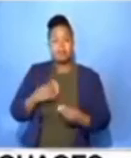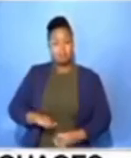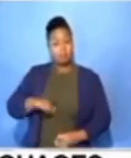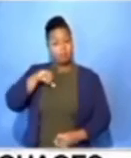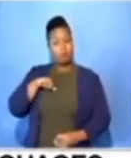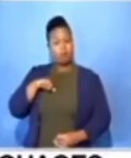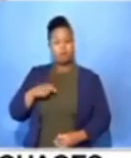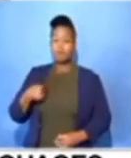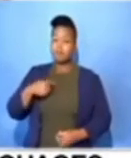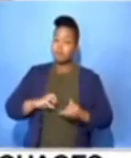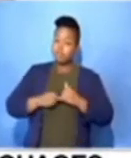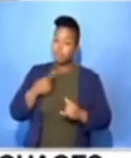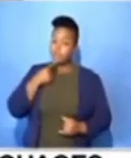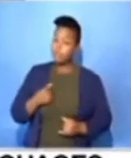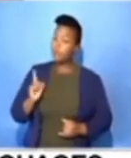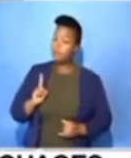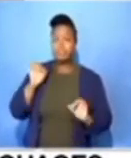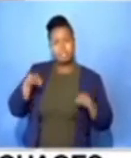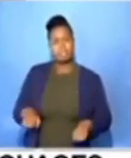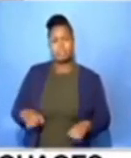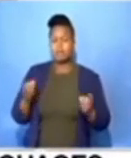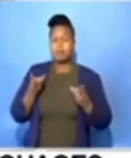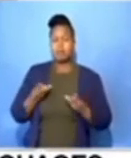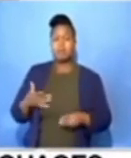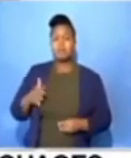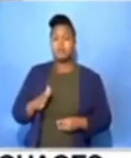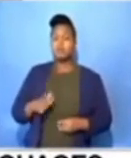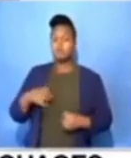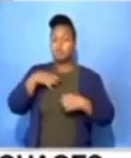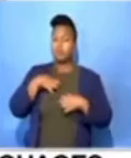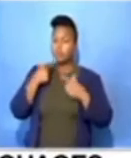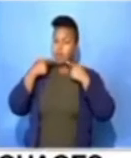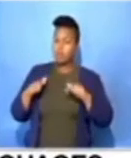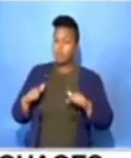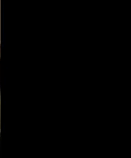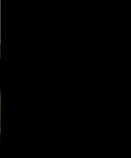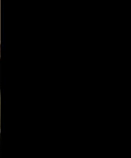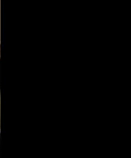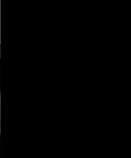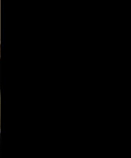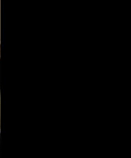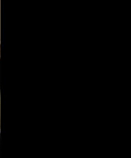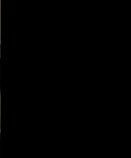hi lava ku ri vanhu va kota na ku vulavula na swin'wana ku ri loko